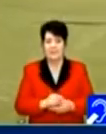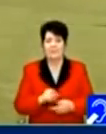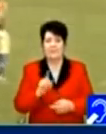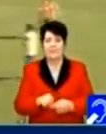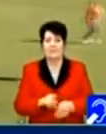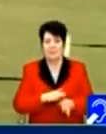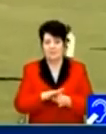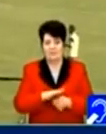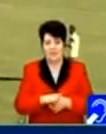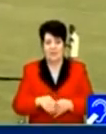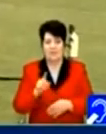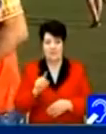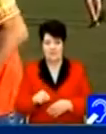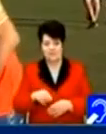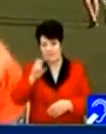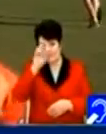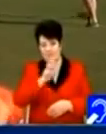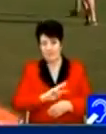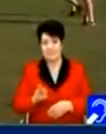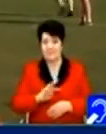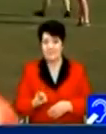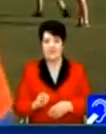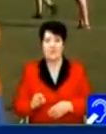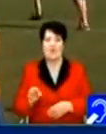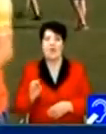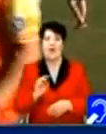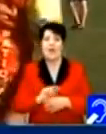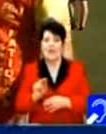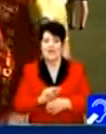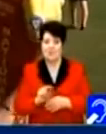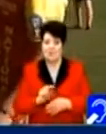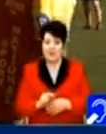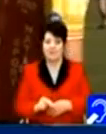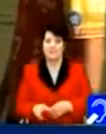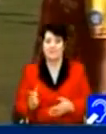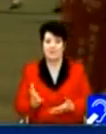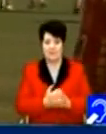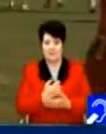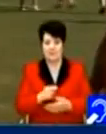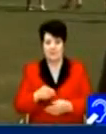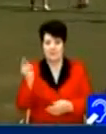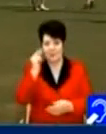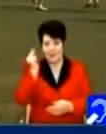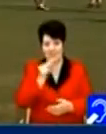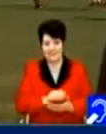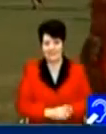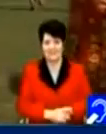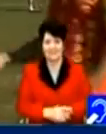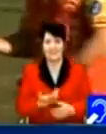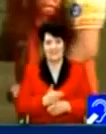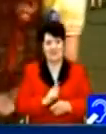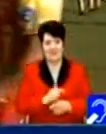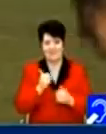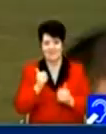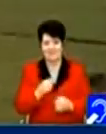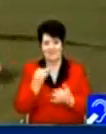acest eveniment. Și secretarul de stat al Ministerului Educației, Culturii și Cercetării, Radu Rebeja, a avut parte de o lecție de oină. A fost bine, a fost